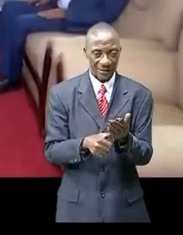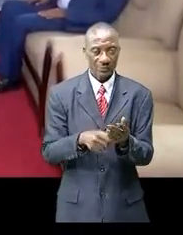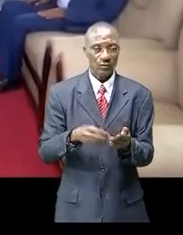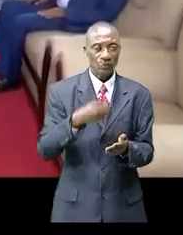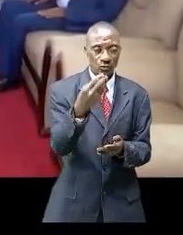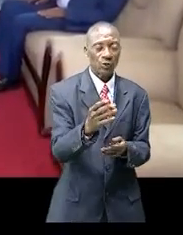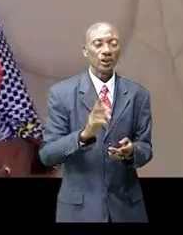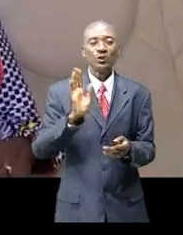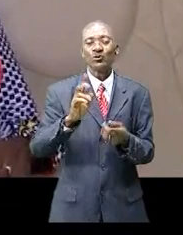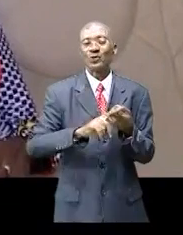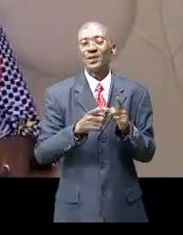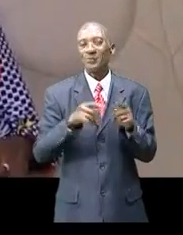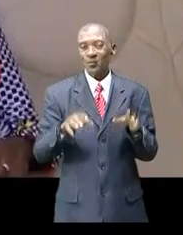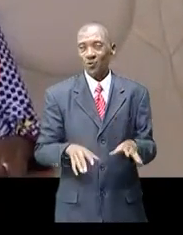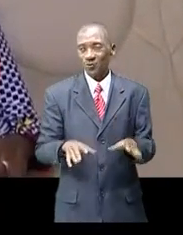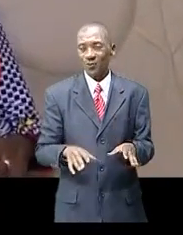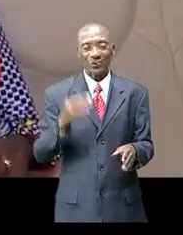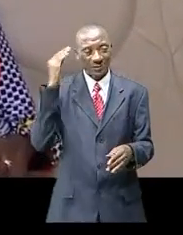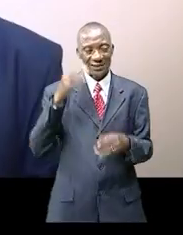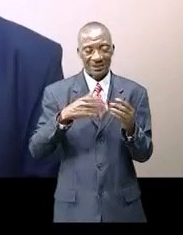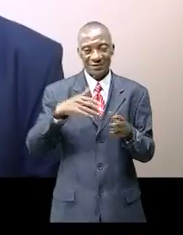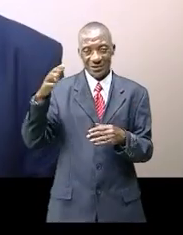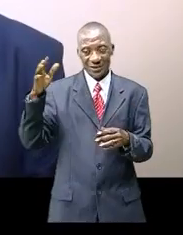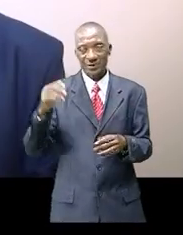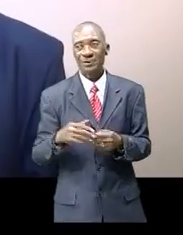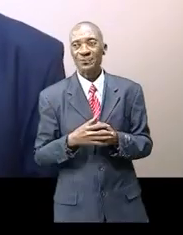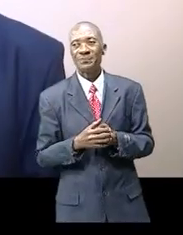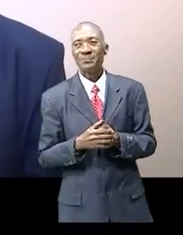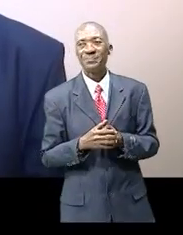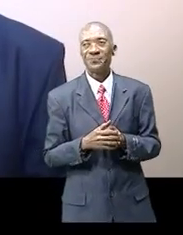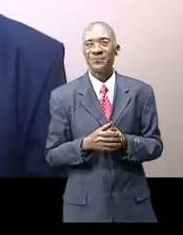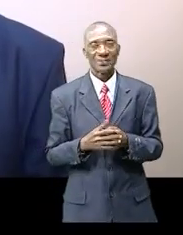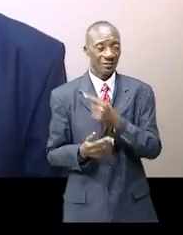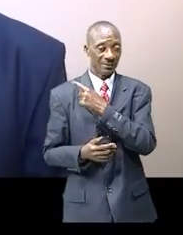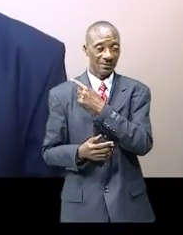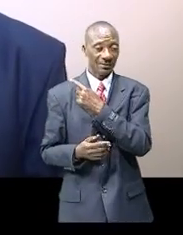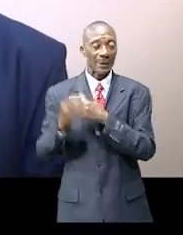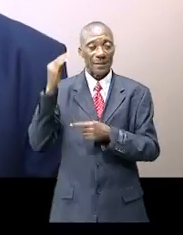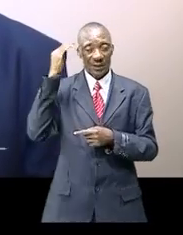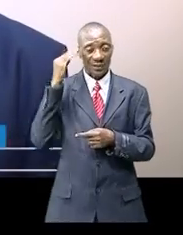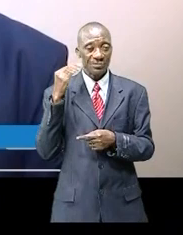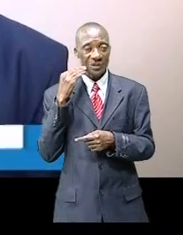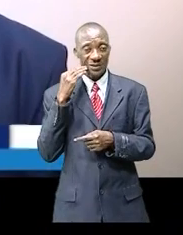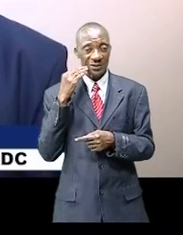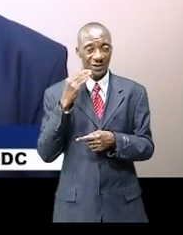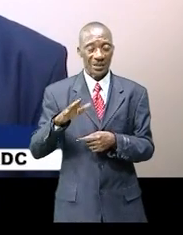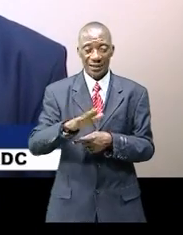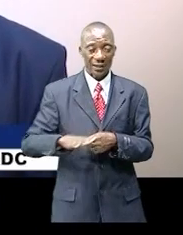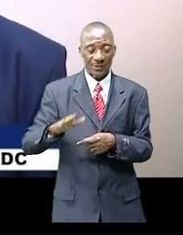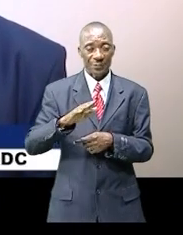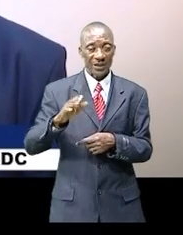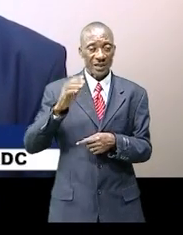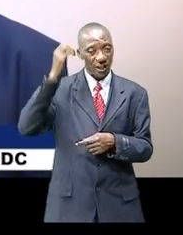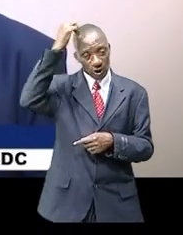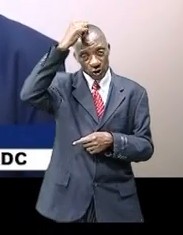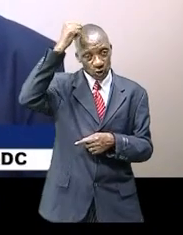République démocratique du Congo, Marie Toumba Nzeza. Avec la présidence prochaine de la